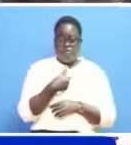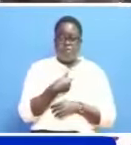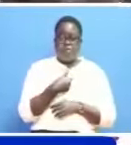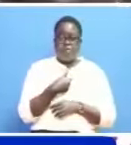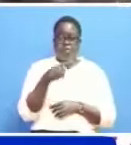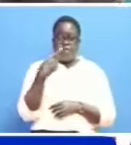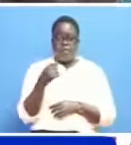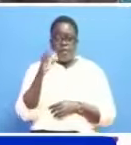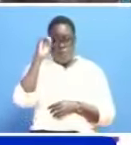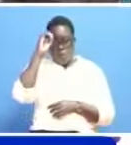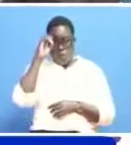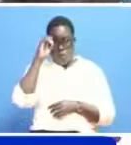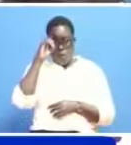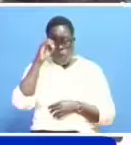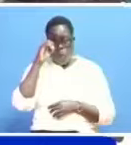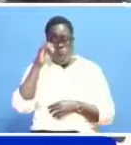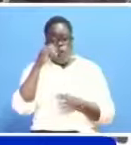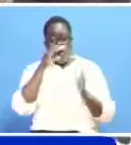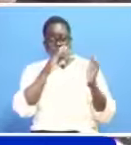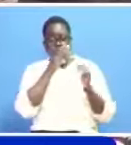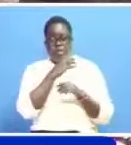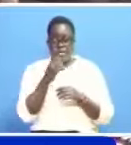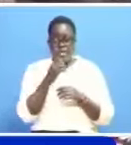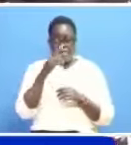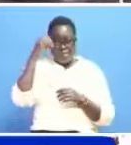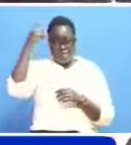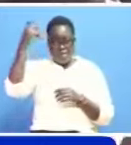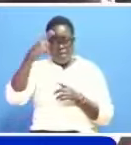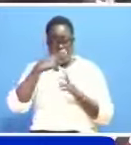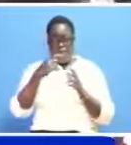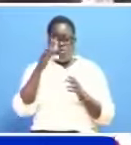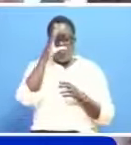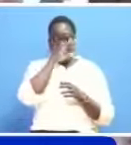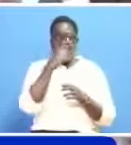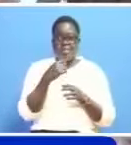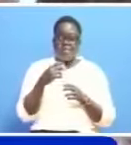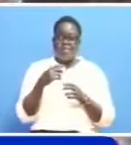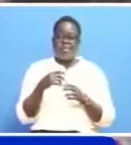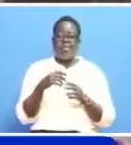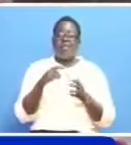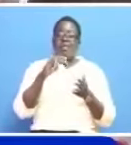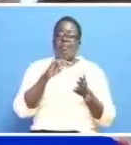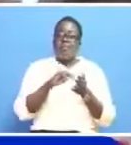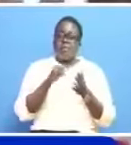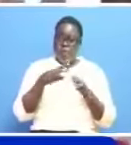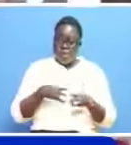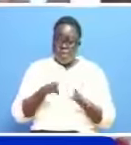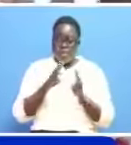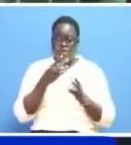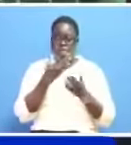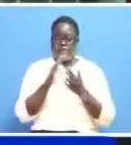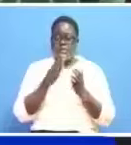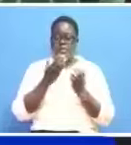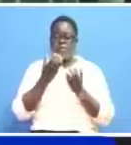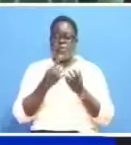we have the hopes and dreams, but we lack the ways and means. Tungependa mutusikize. Ona huyo vomo maatandhi ya vamo sinu wa Mombasa